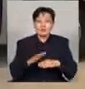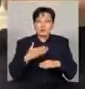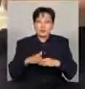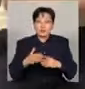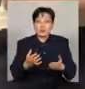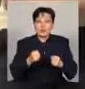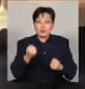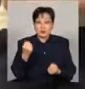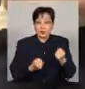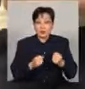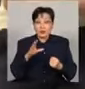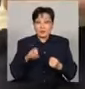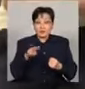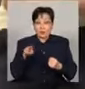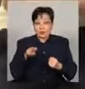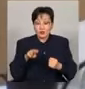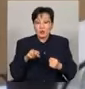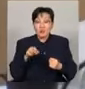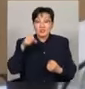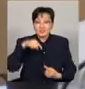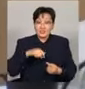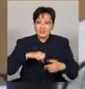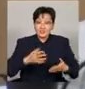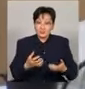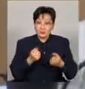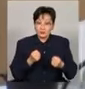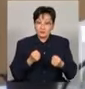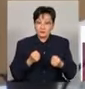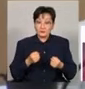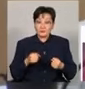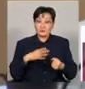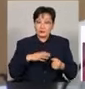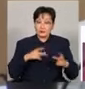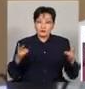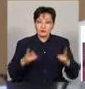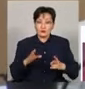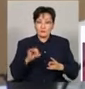алатын көліктің ВИН коды бойынша ғана қабылдайды. Ол не үшін керек? Яғни жаңағы